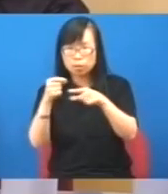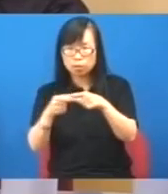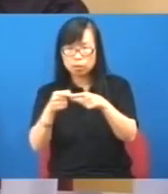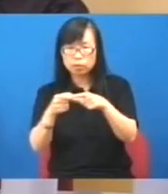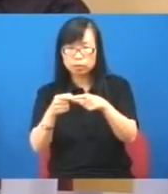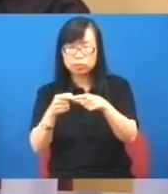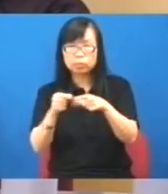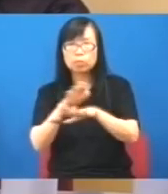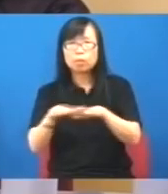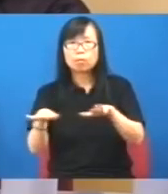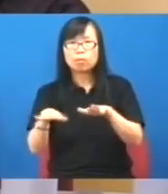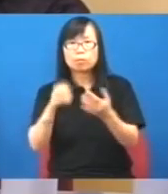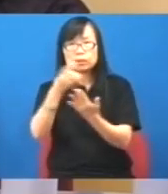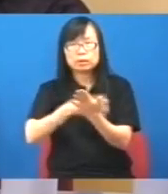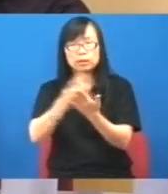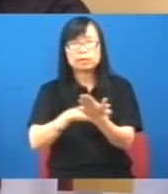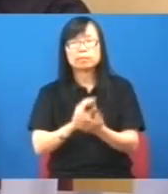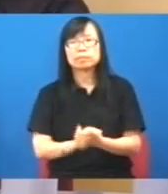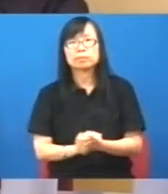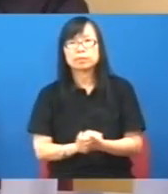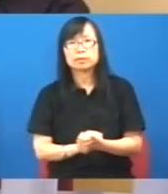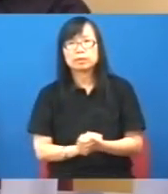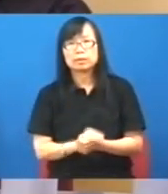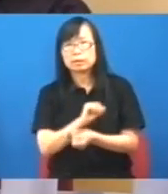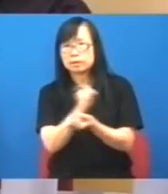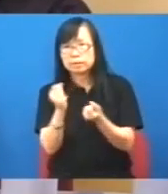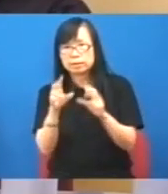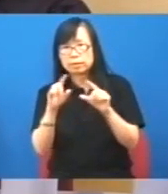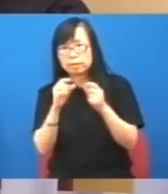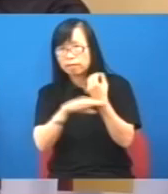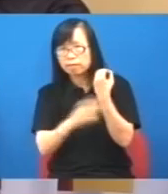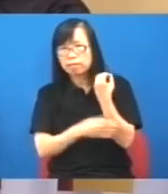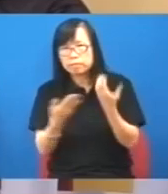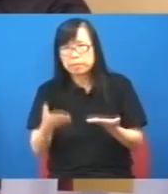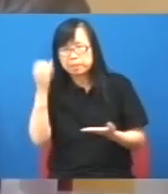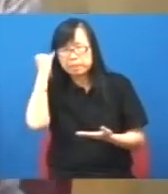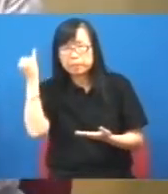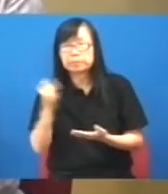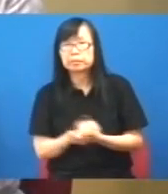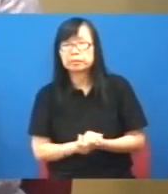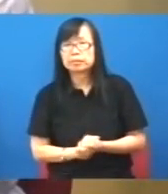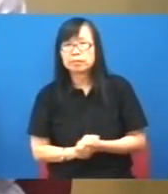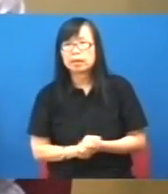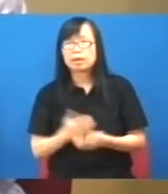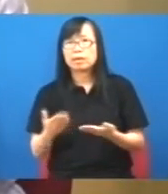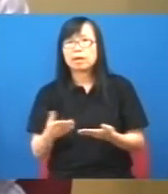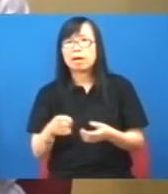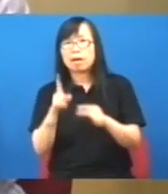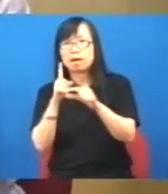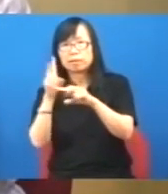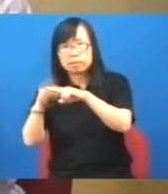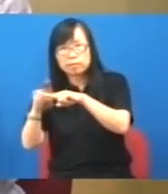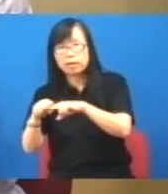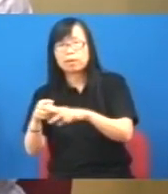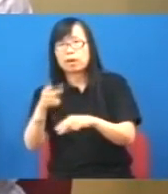咧。即係唔需要係中港關係咧，所以我真係唔明 白。又或者好可能嗰個釋法背後就係話，咦，其實我係中央或者我係